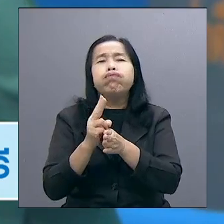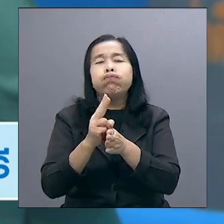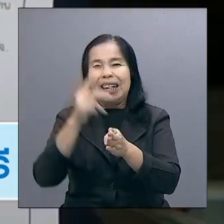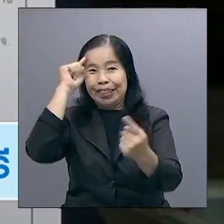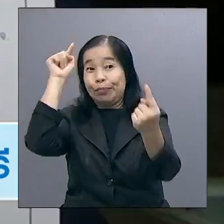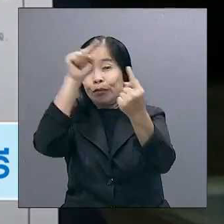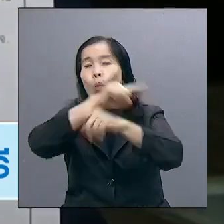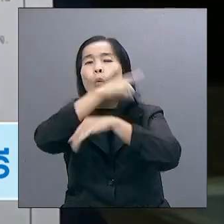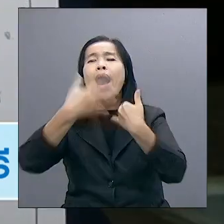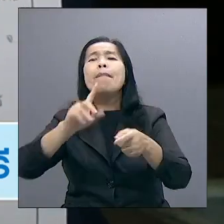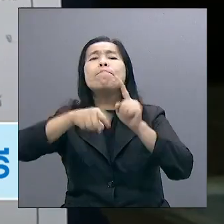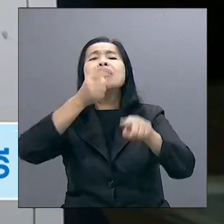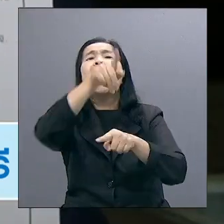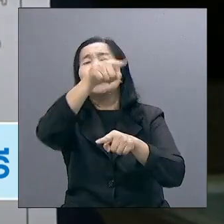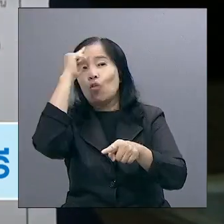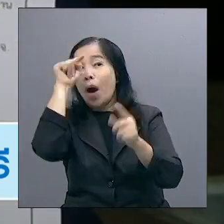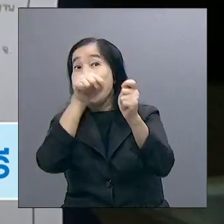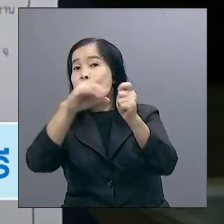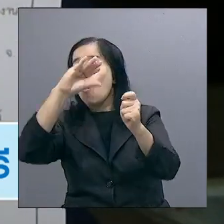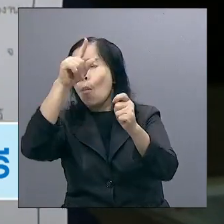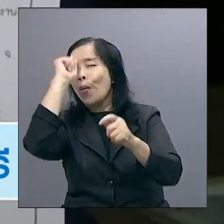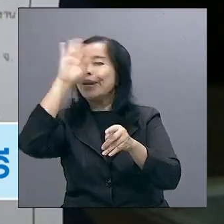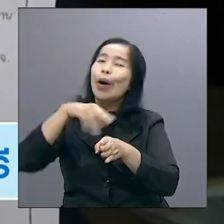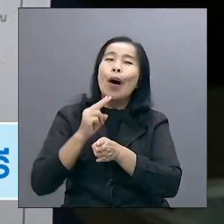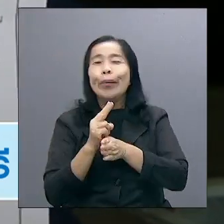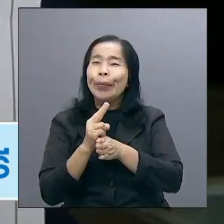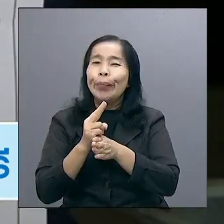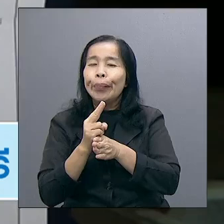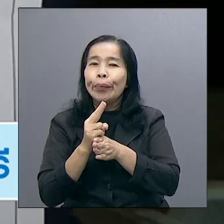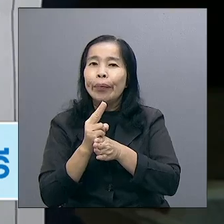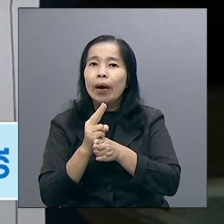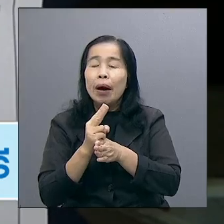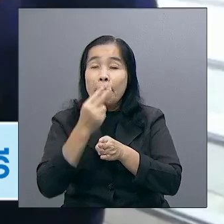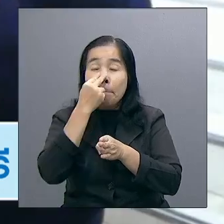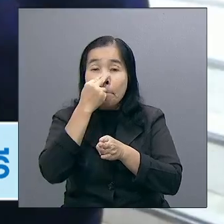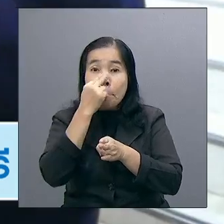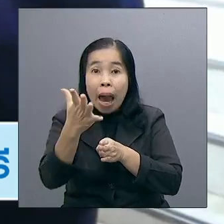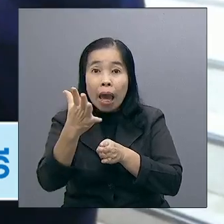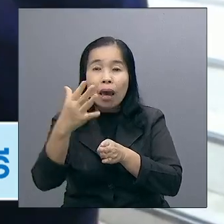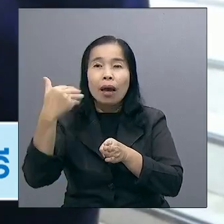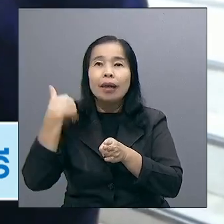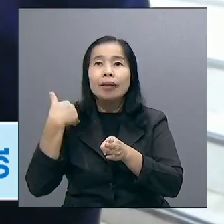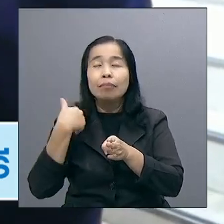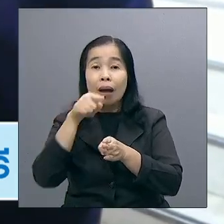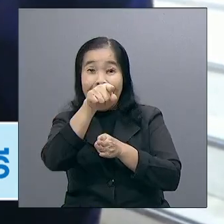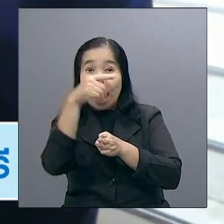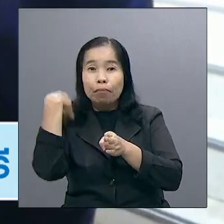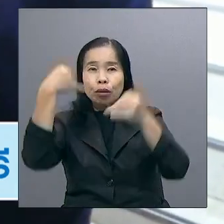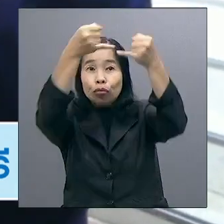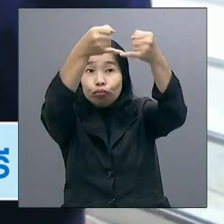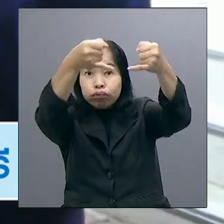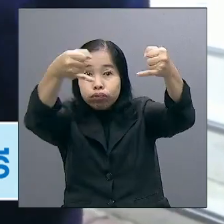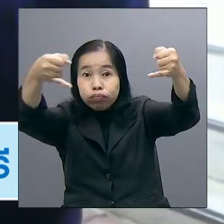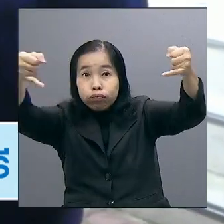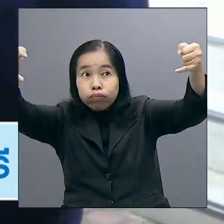ไปงานวันเกิดเพื่อนี่อำ Part Alamกระทั่งไปถจุดเกดเหตุไม่ทันสงเกตจิๆว่หน้ามัมสายสอสารมหย้อย